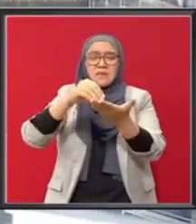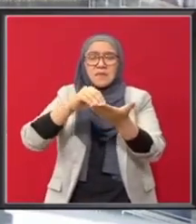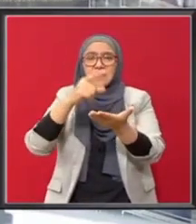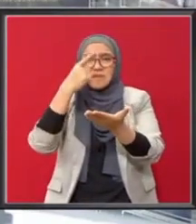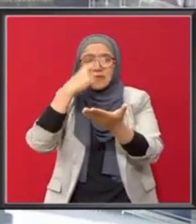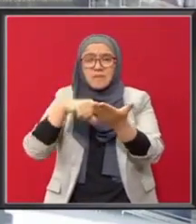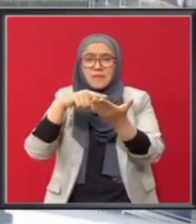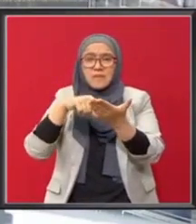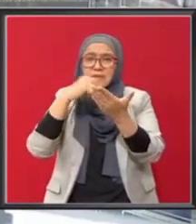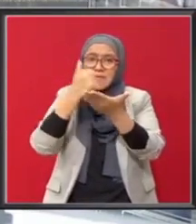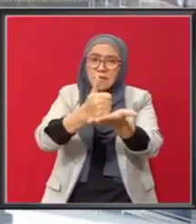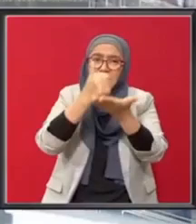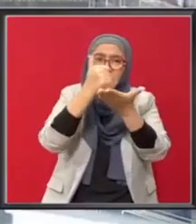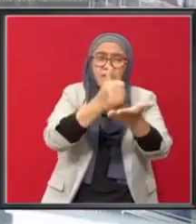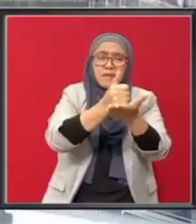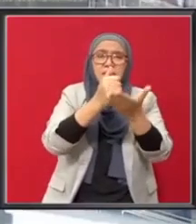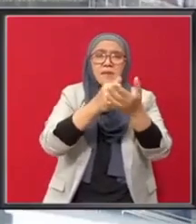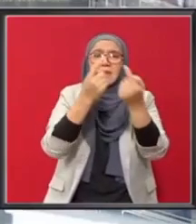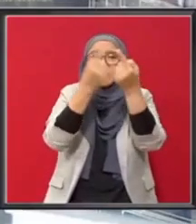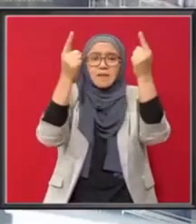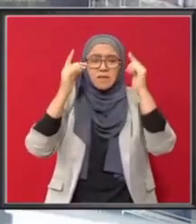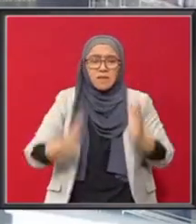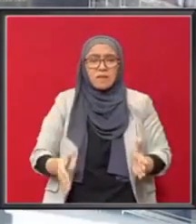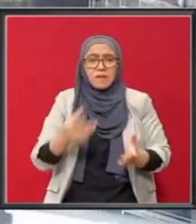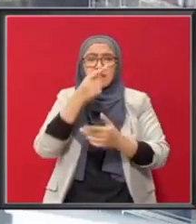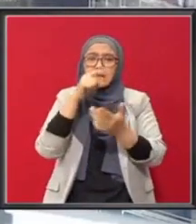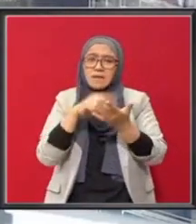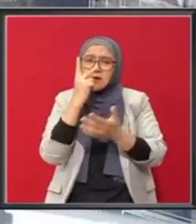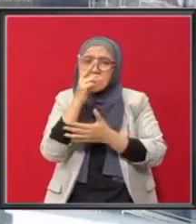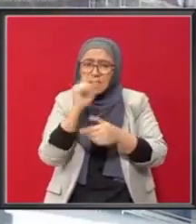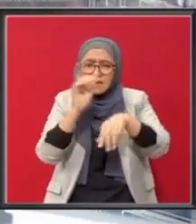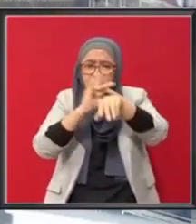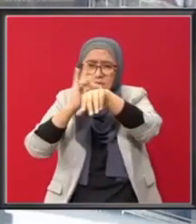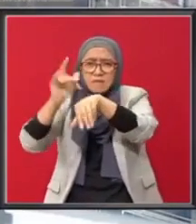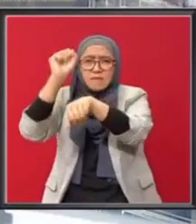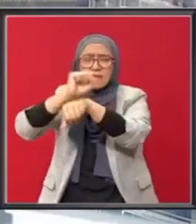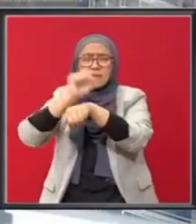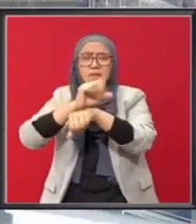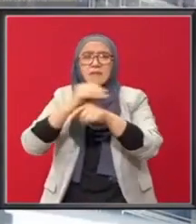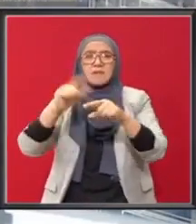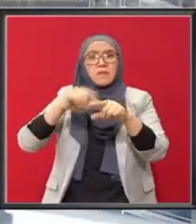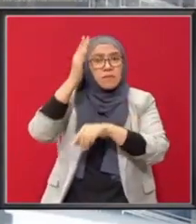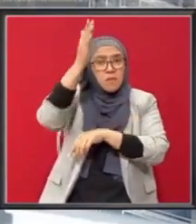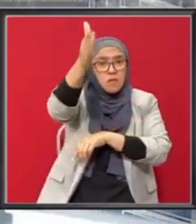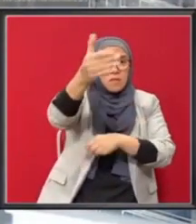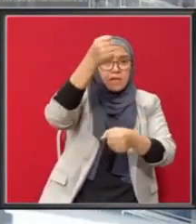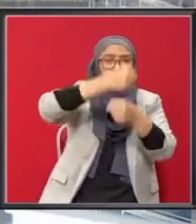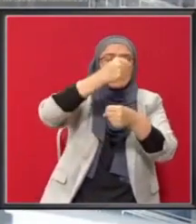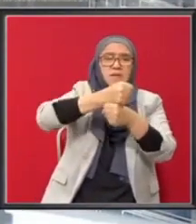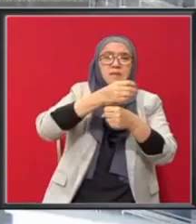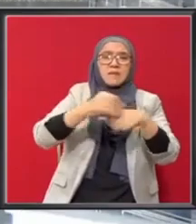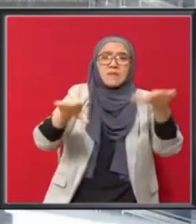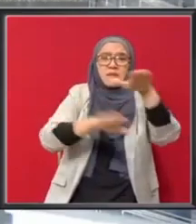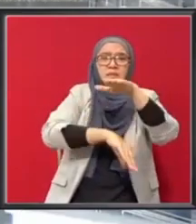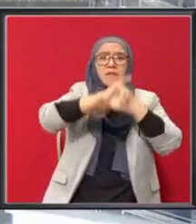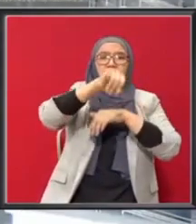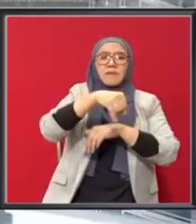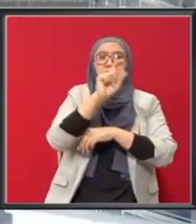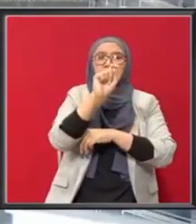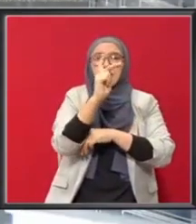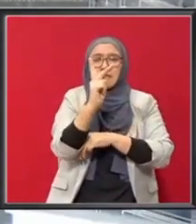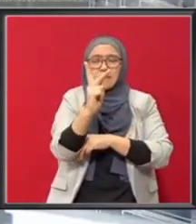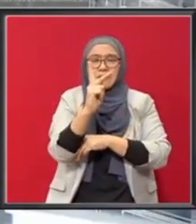pekerjaan termasuk dalam cute job dan juga di pada jabatan tenaga kerja yang kita akan